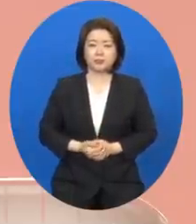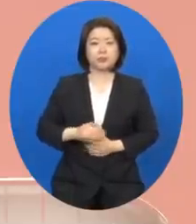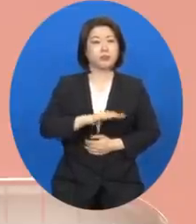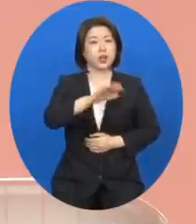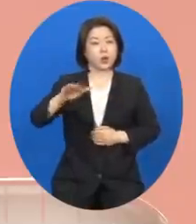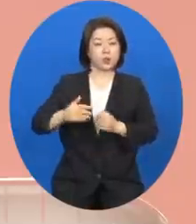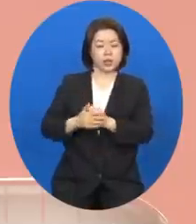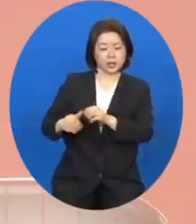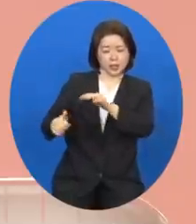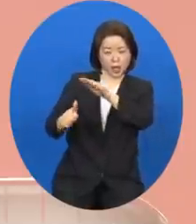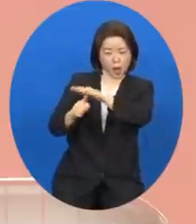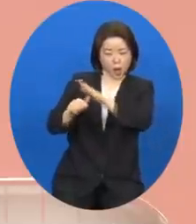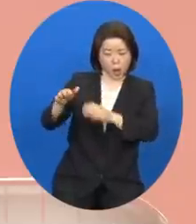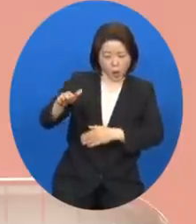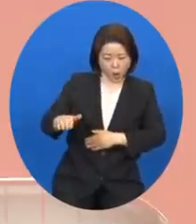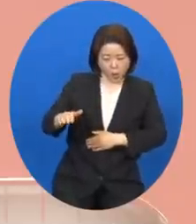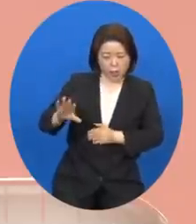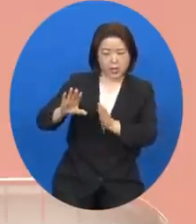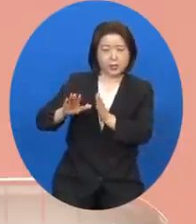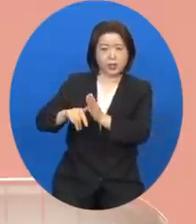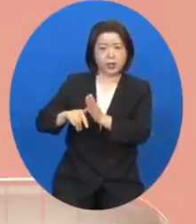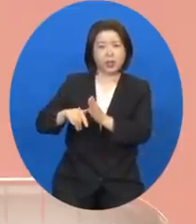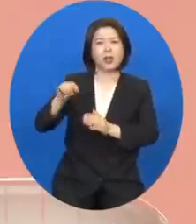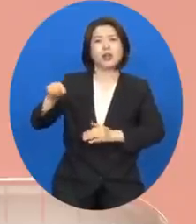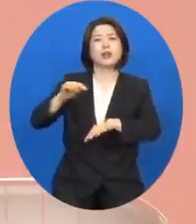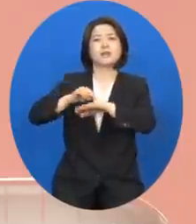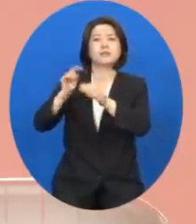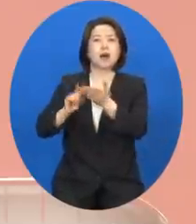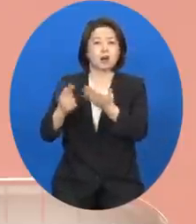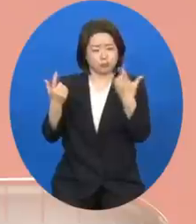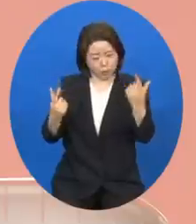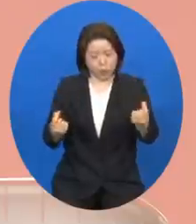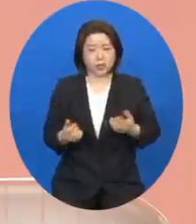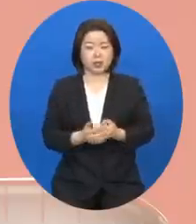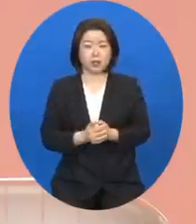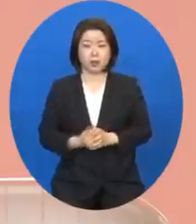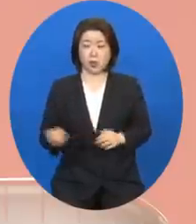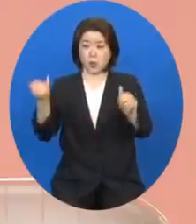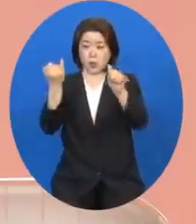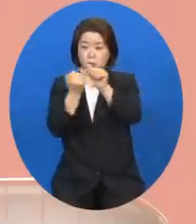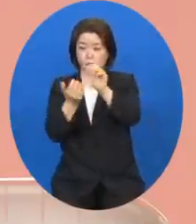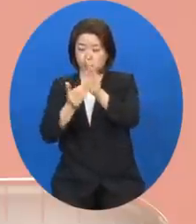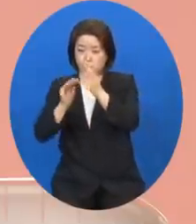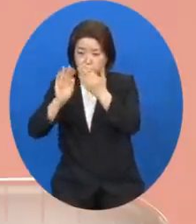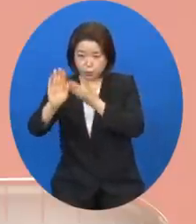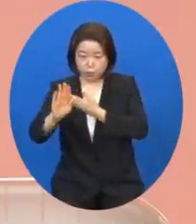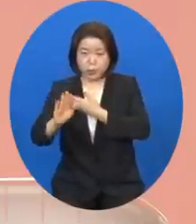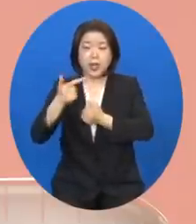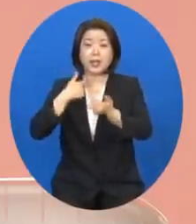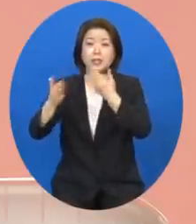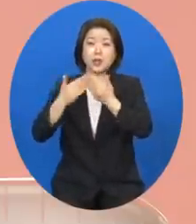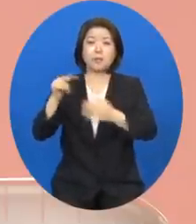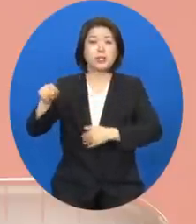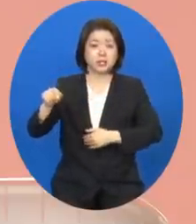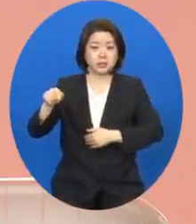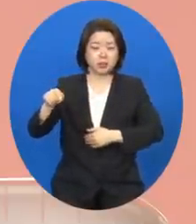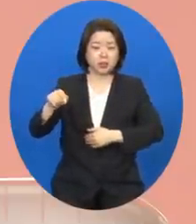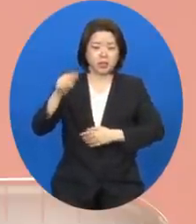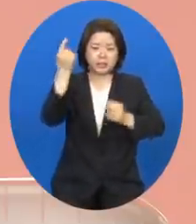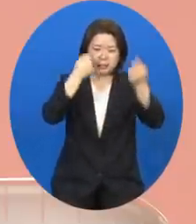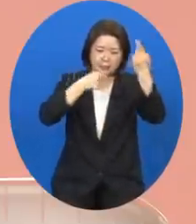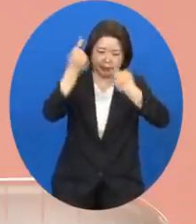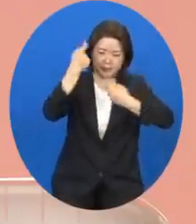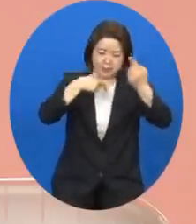우리 어릴 때 사람의 마음이 그와 같아요. 결혼하고 난 다음에 겪는 일도 그 상처를 치유하는